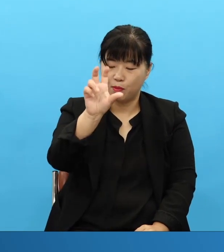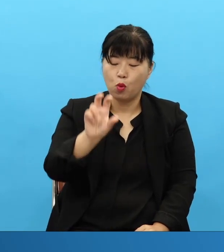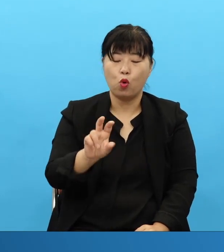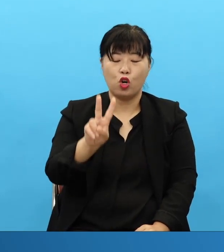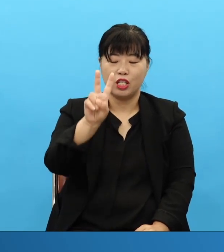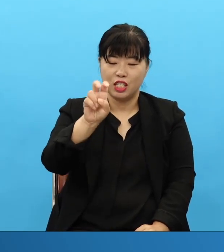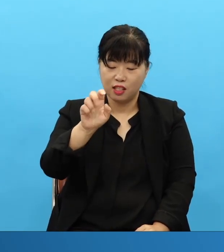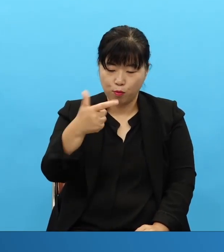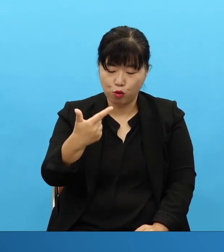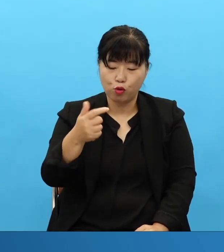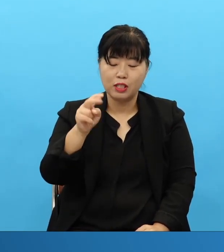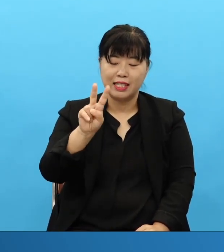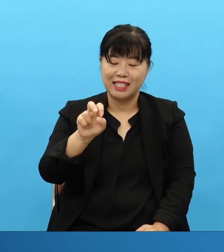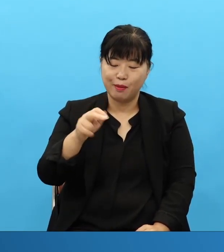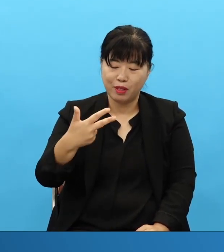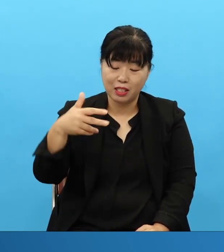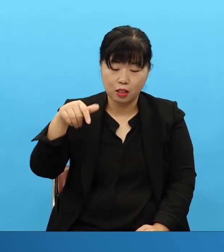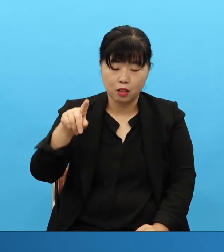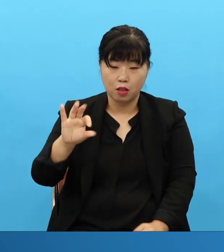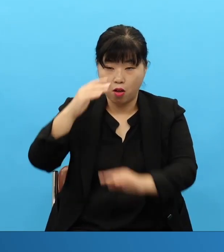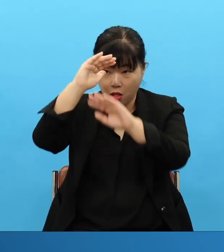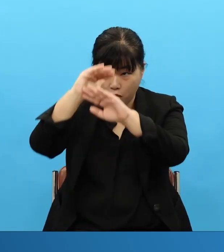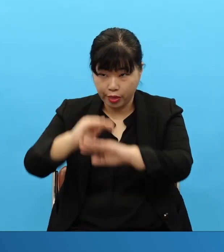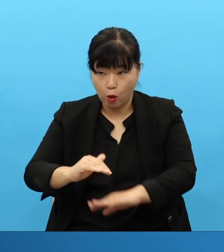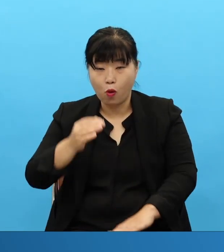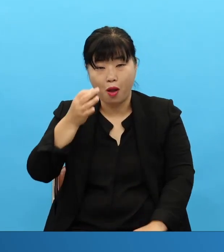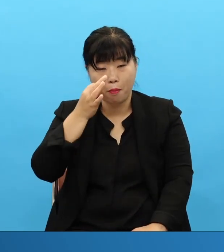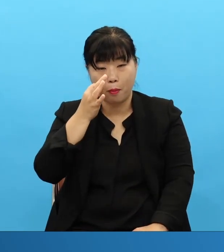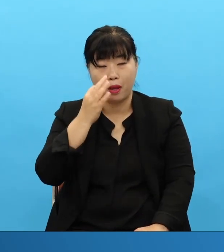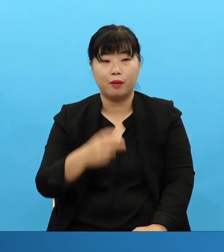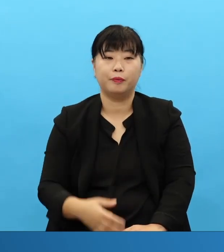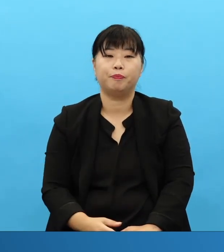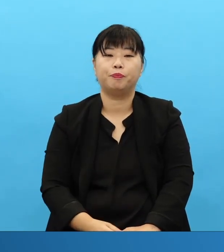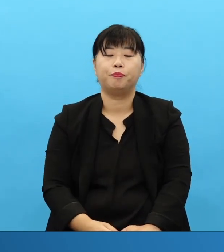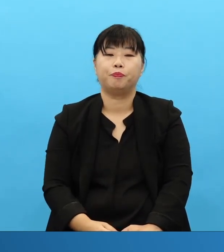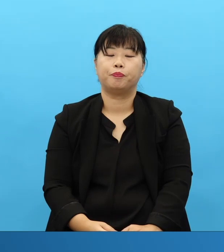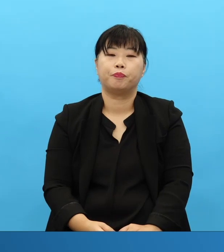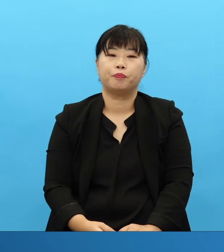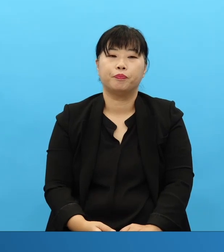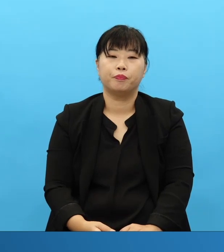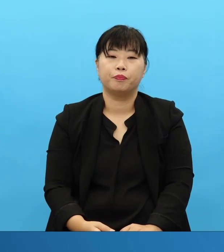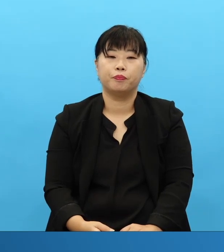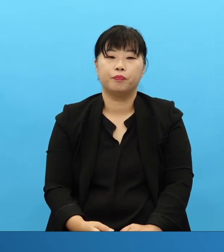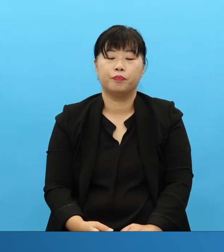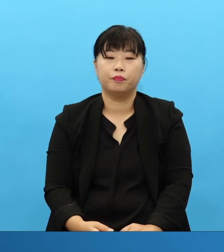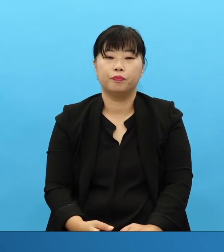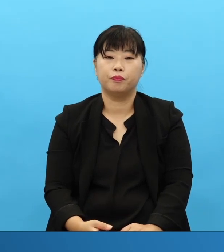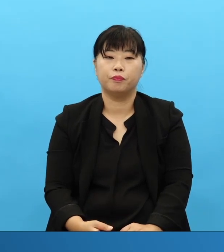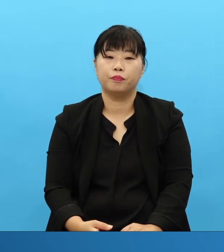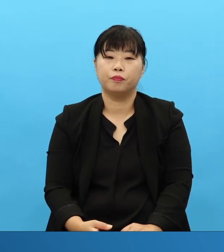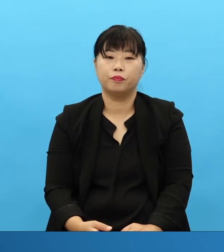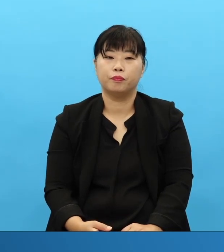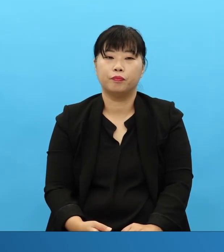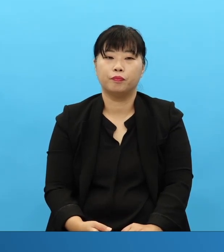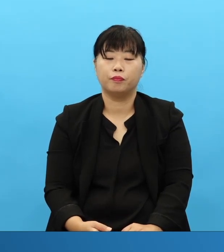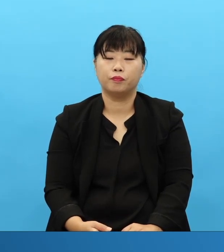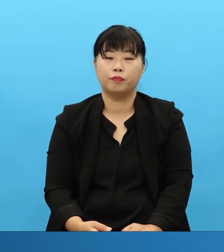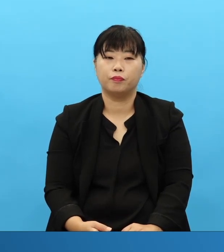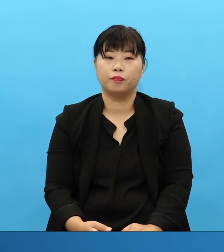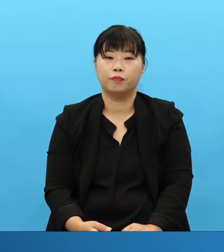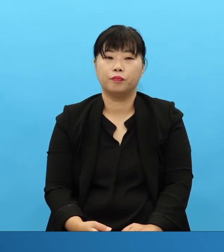그저 사람들 속에 있잖아요. Verse 25 to 27, that is the complete answer. It was inside of all of them. 이 사람들의 특징이 뭔고